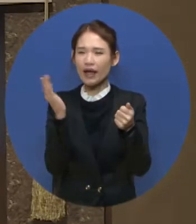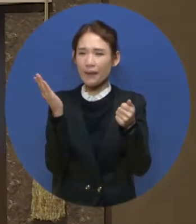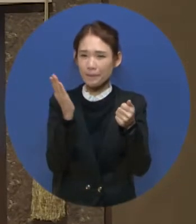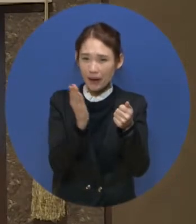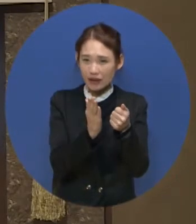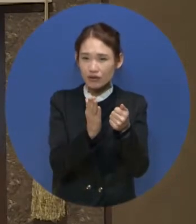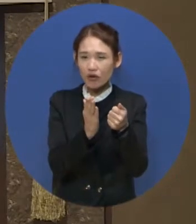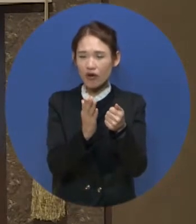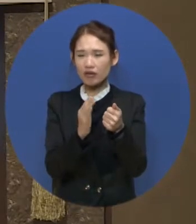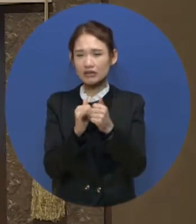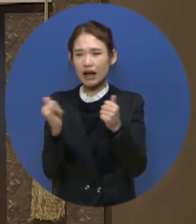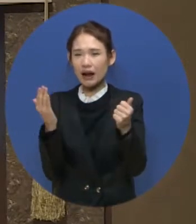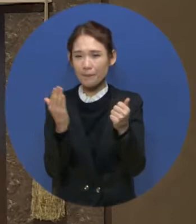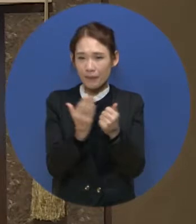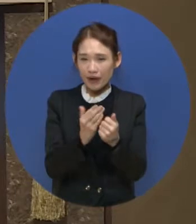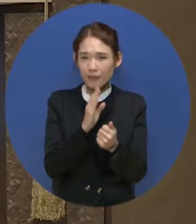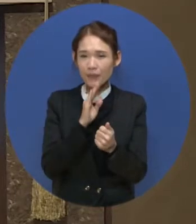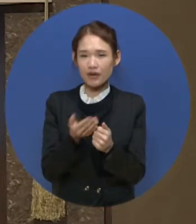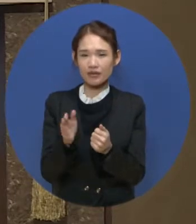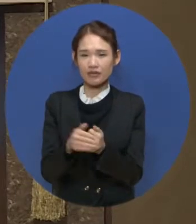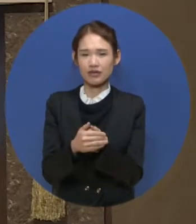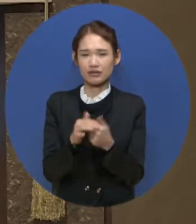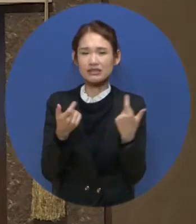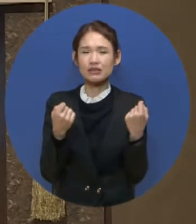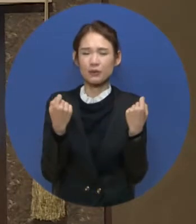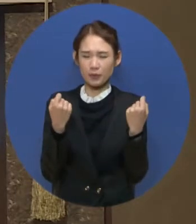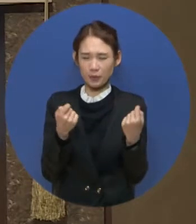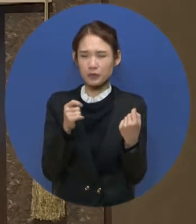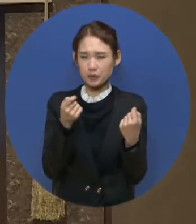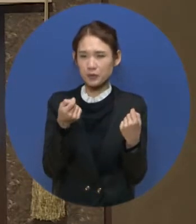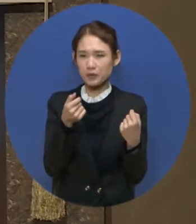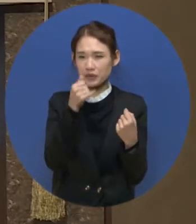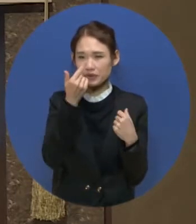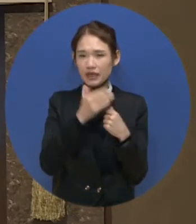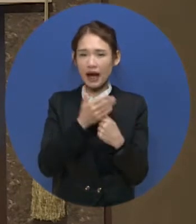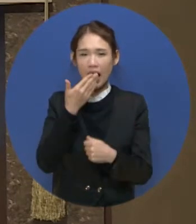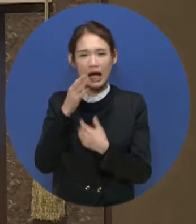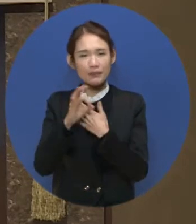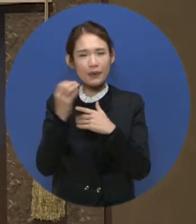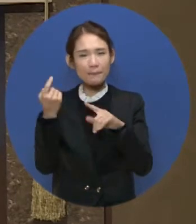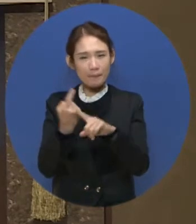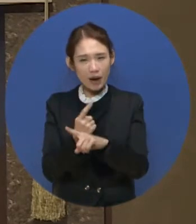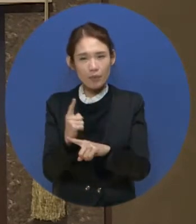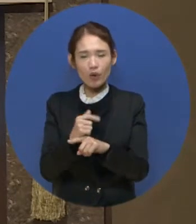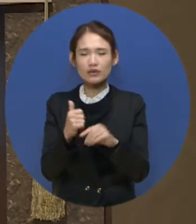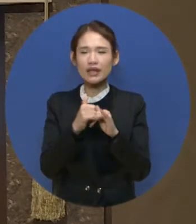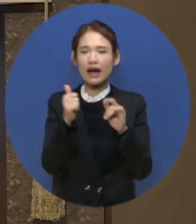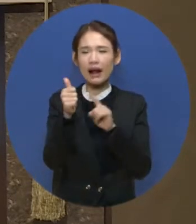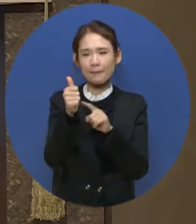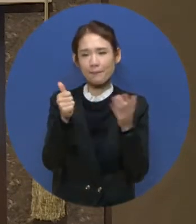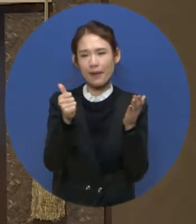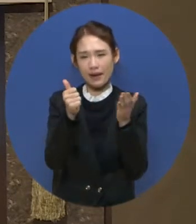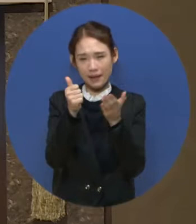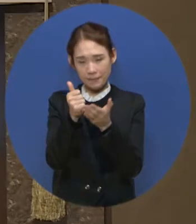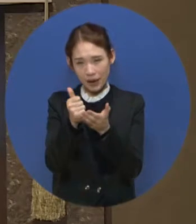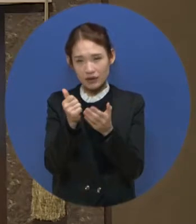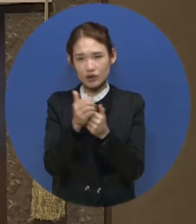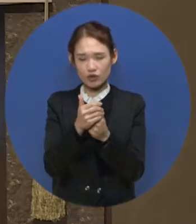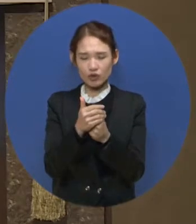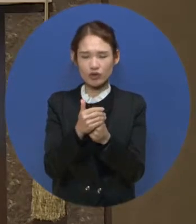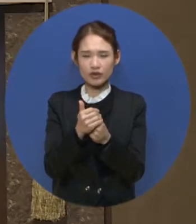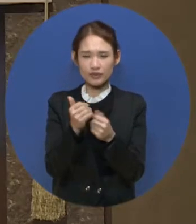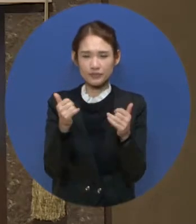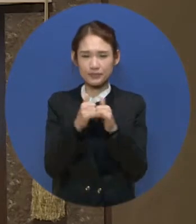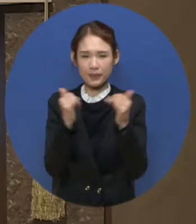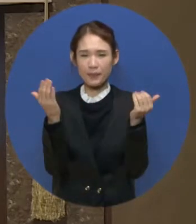상황이었었어요. 물론 지금도 그런 요소도 없지 않아 있는데 네. 지금은 가능하면 그래도 그 사람에게 맞는 맞춤 서비스를 하기